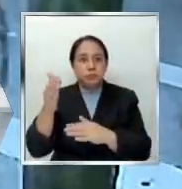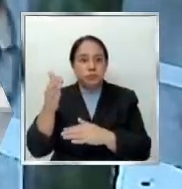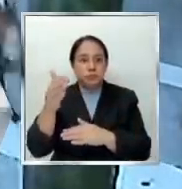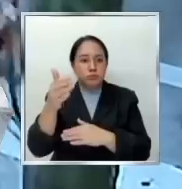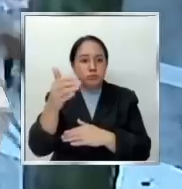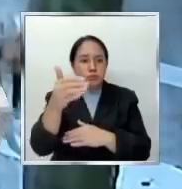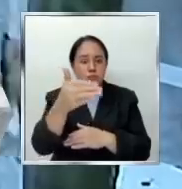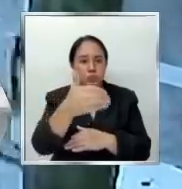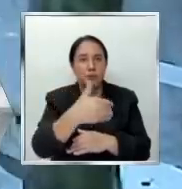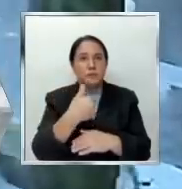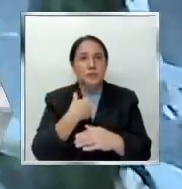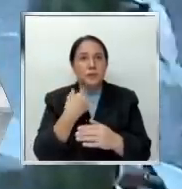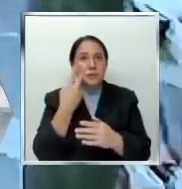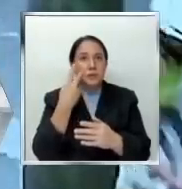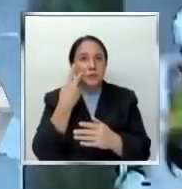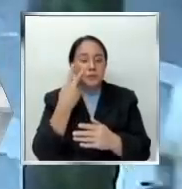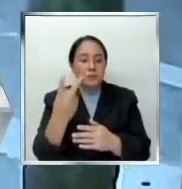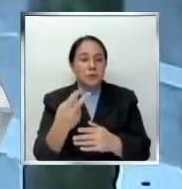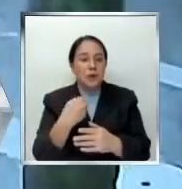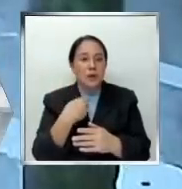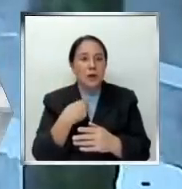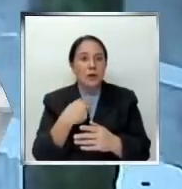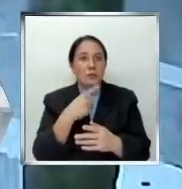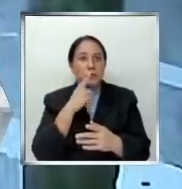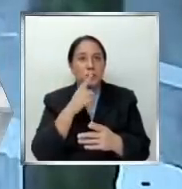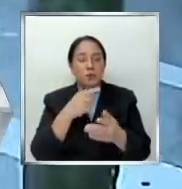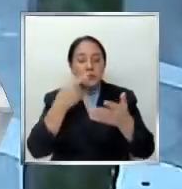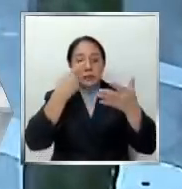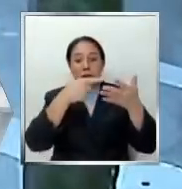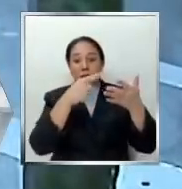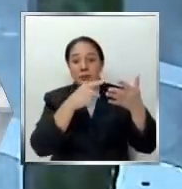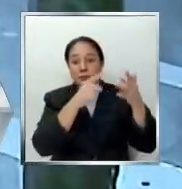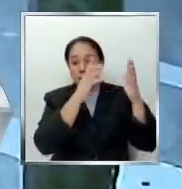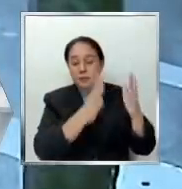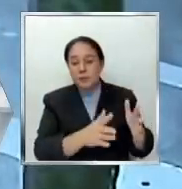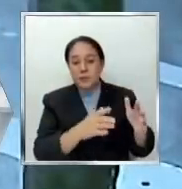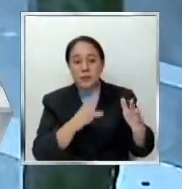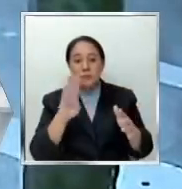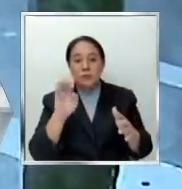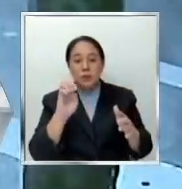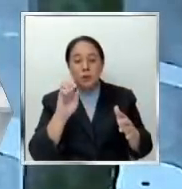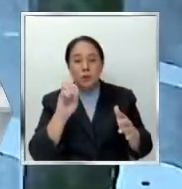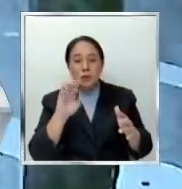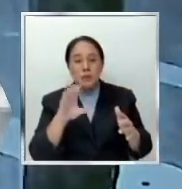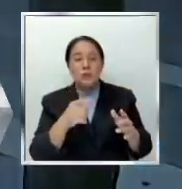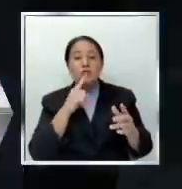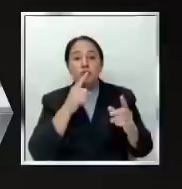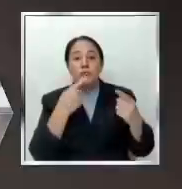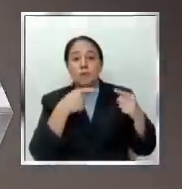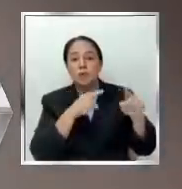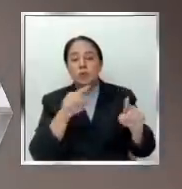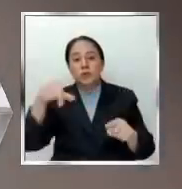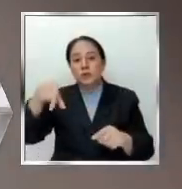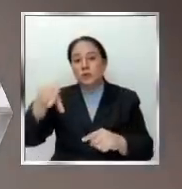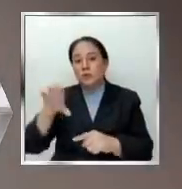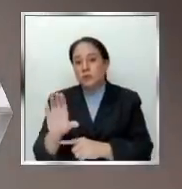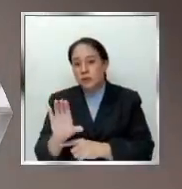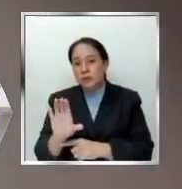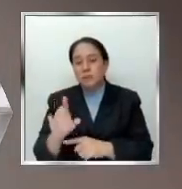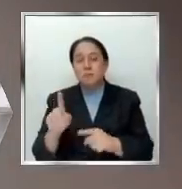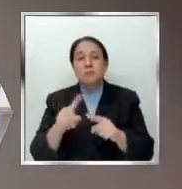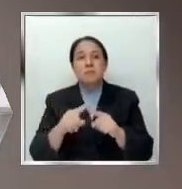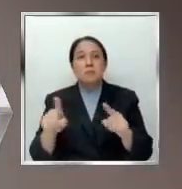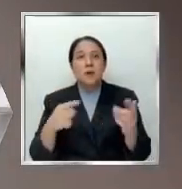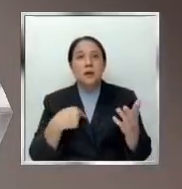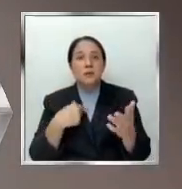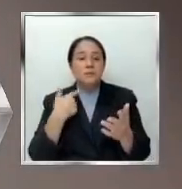Manila Police District, isang principal examiner ng Bureau of Customs ang biktima na papunta raw sana noon sa Quezon City. Sa leg, tinamaan ng biktima